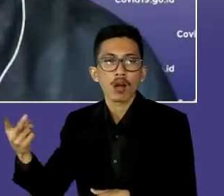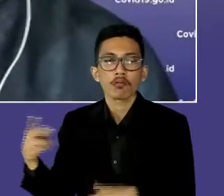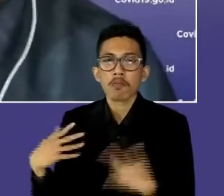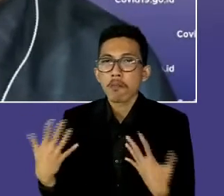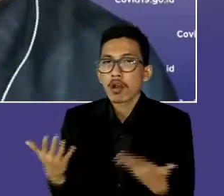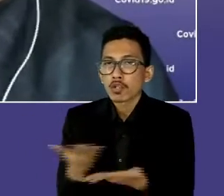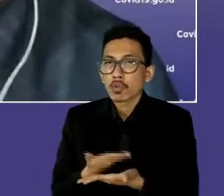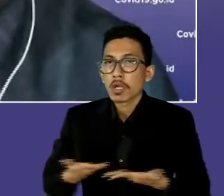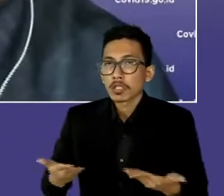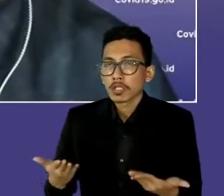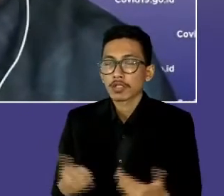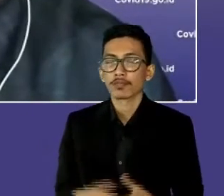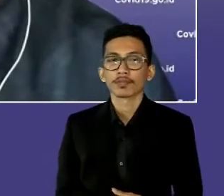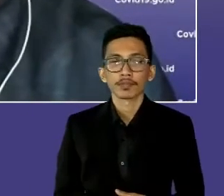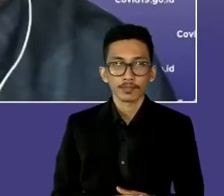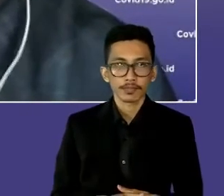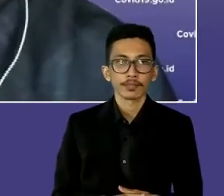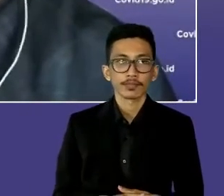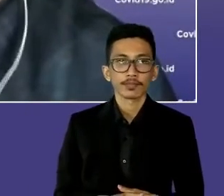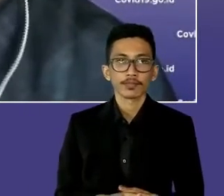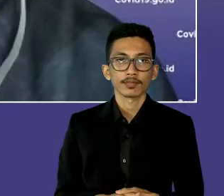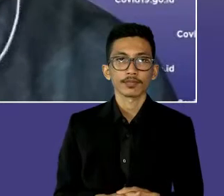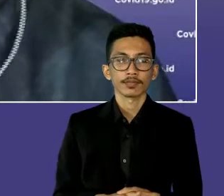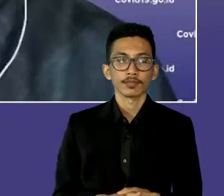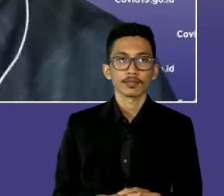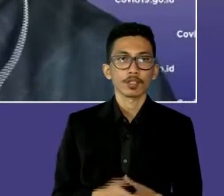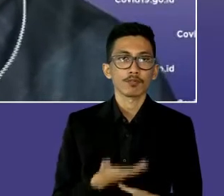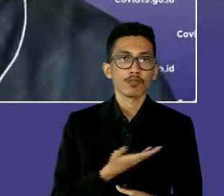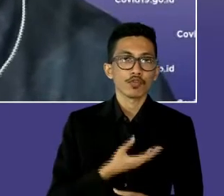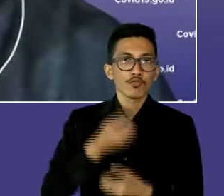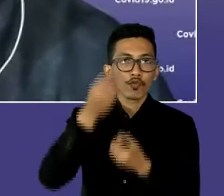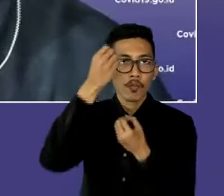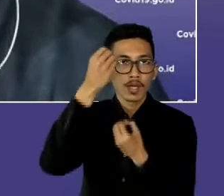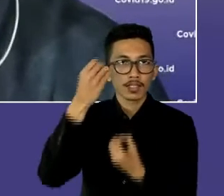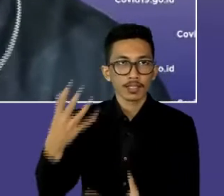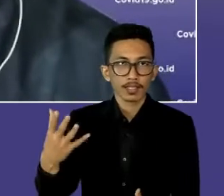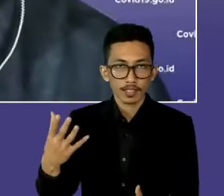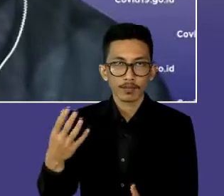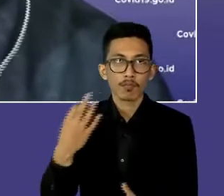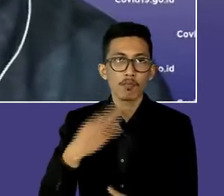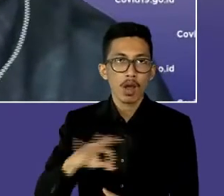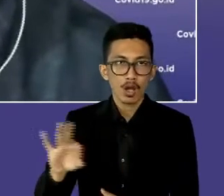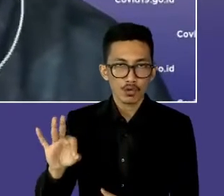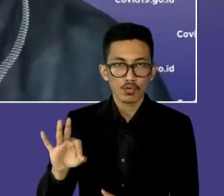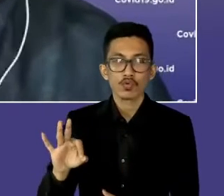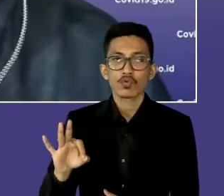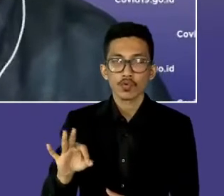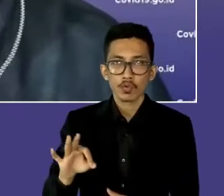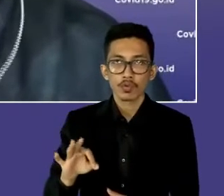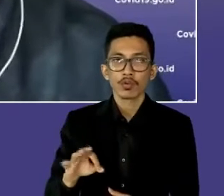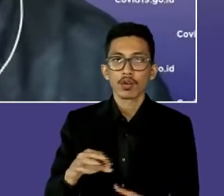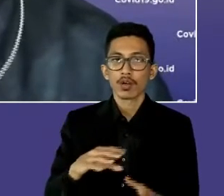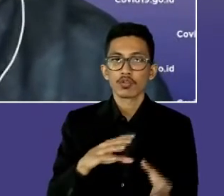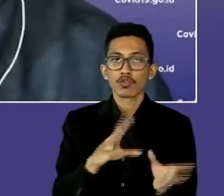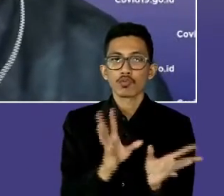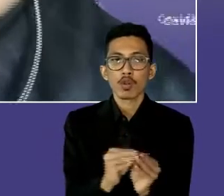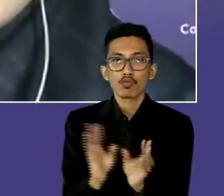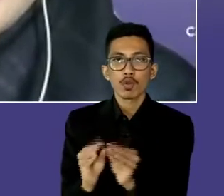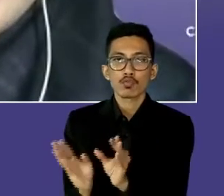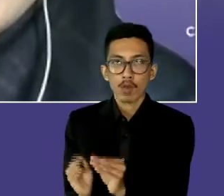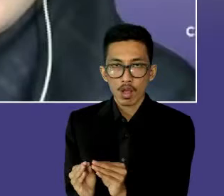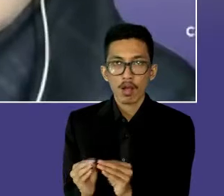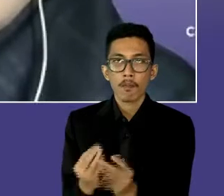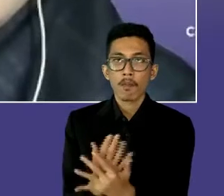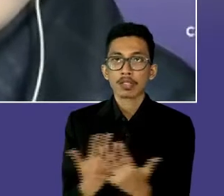pertama Dr. Lola, kita akan membawakan, menginformasikan, mengupdate terkait dengan angka kepatuhan. Kepatuhan